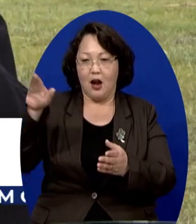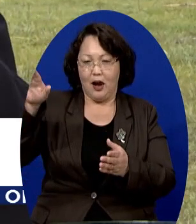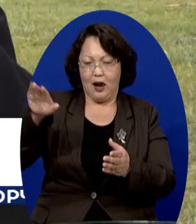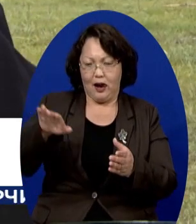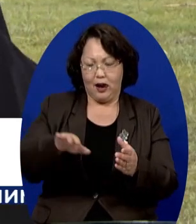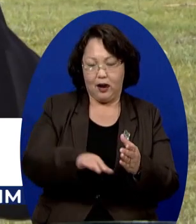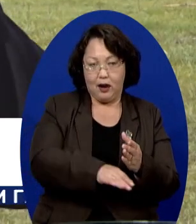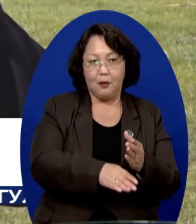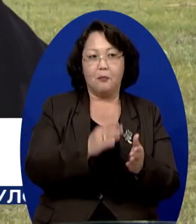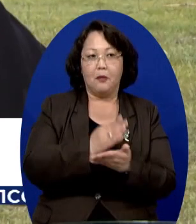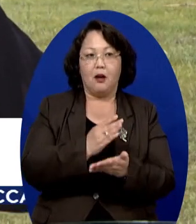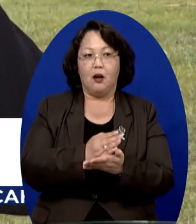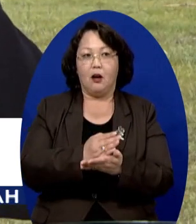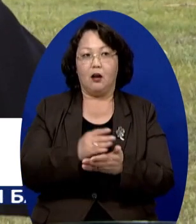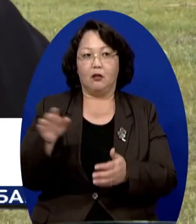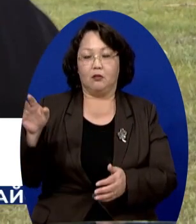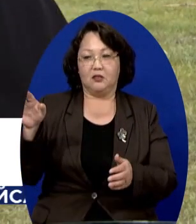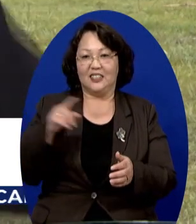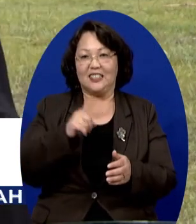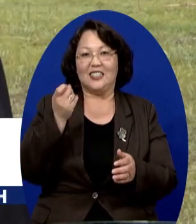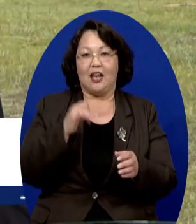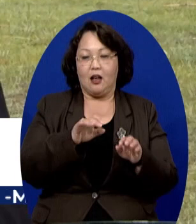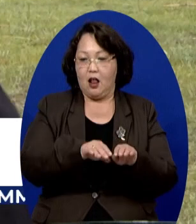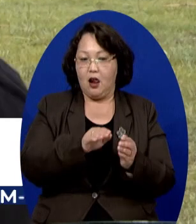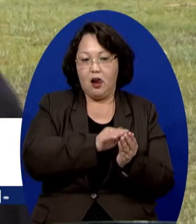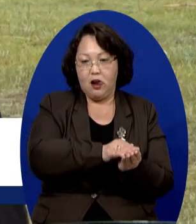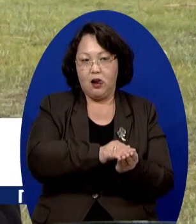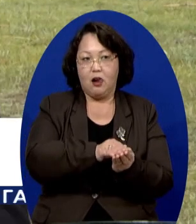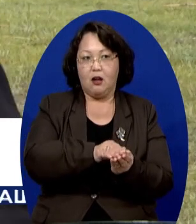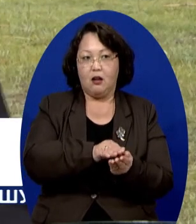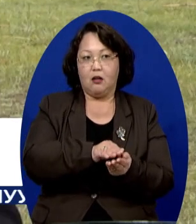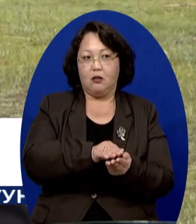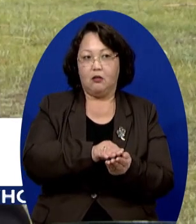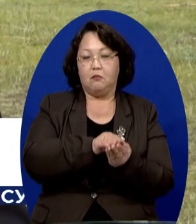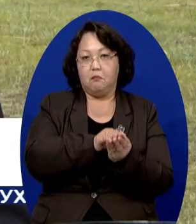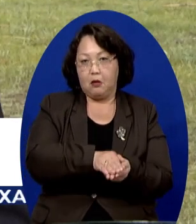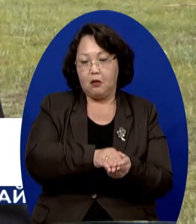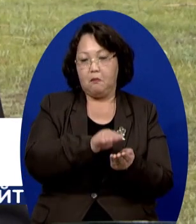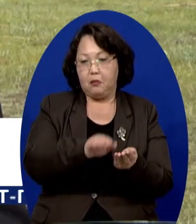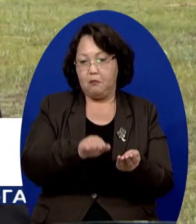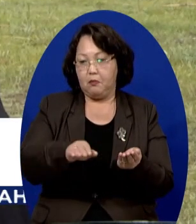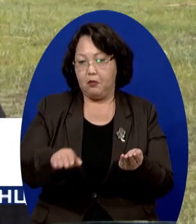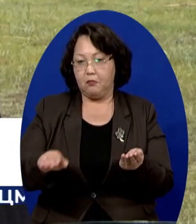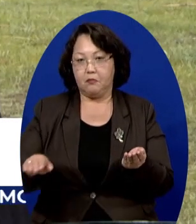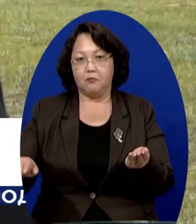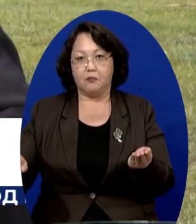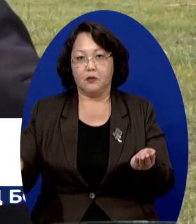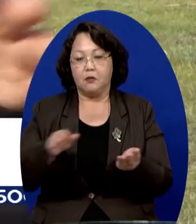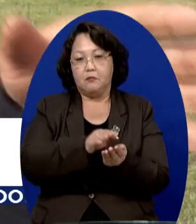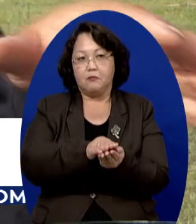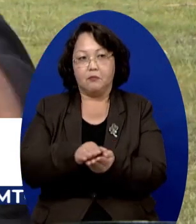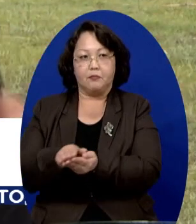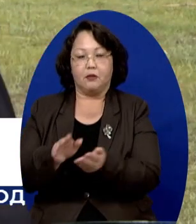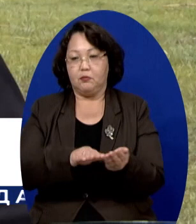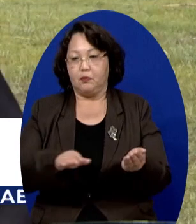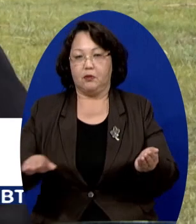бол энэ тэр бушныхаа зайнаас хамаарад ингээ доошо шатлаад ингээ үүднүүд үүдвч хийсэн. Тэр нь үрдэл одоо тэр 3 дахь шатны үрдэл нэг юм синтетик